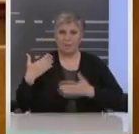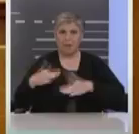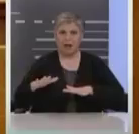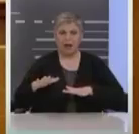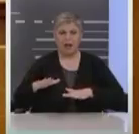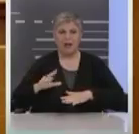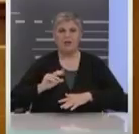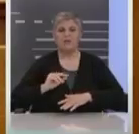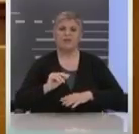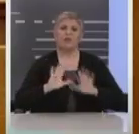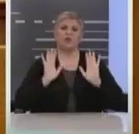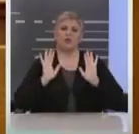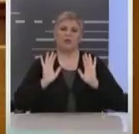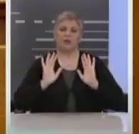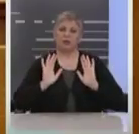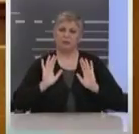Είναι όμως πράγματι